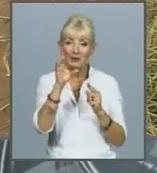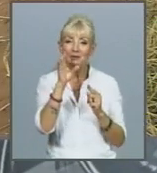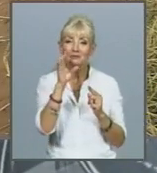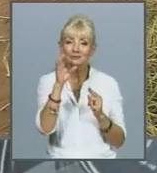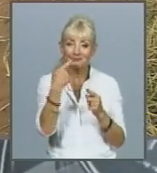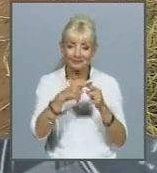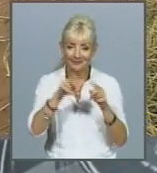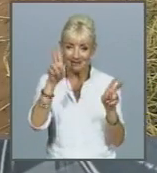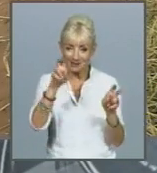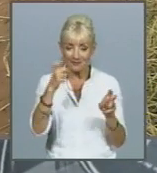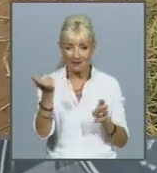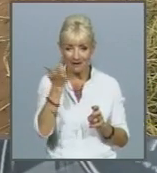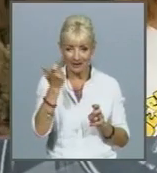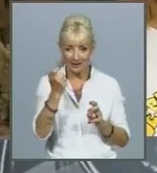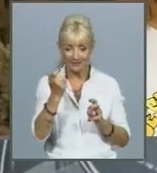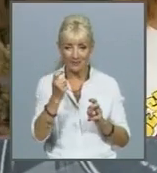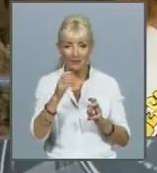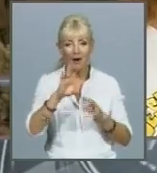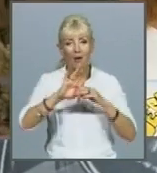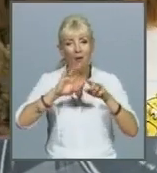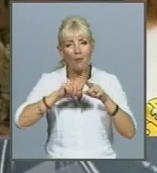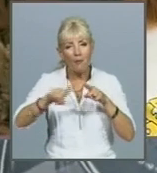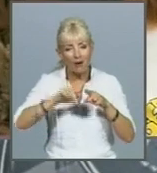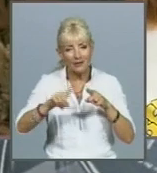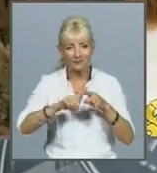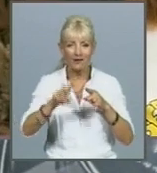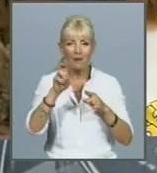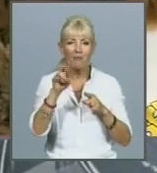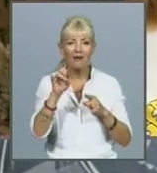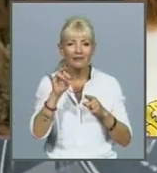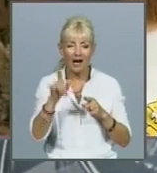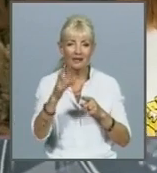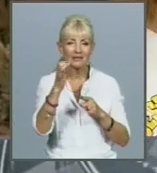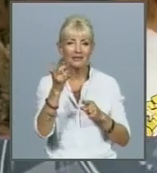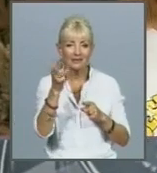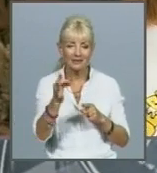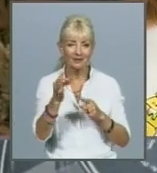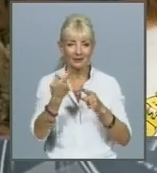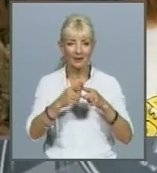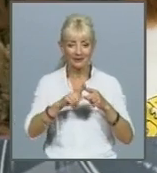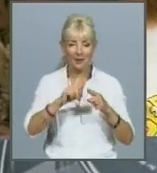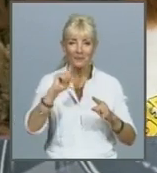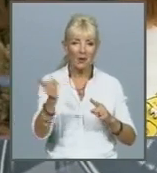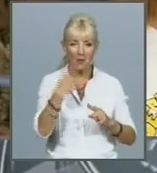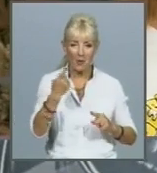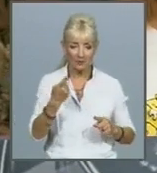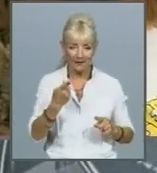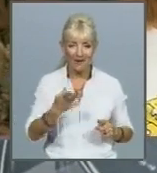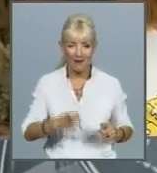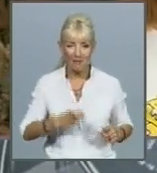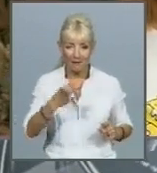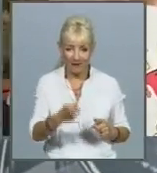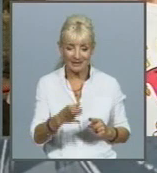вигляді символу Харкова. З моркви, яблук, бананів, хліба і сіна ми зробили ріг достатку, як символ благополуччя